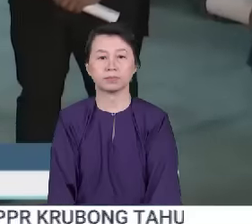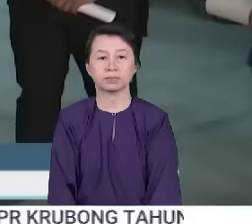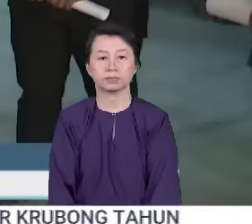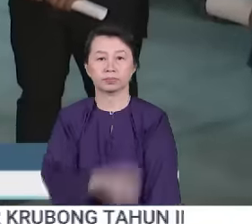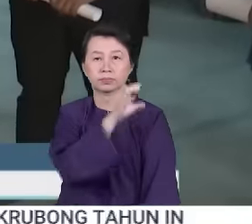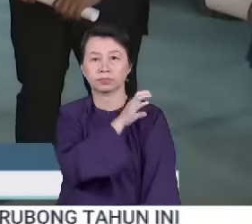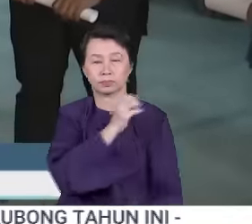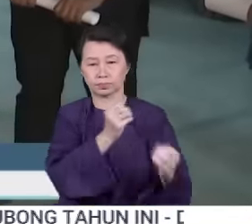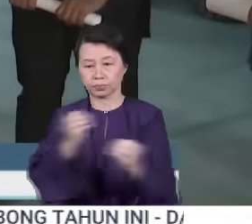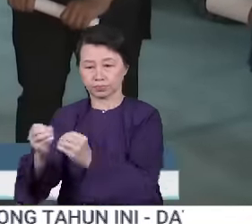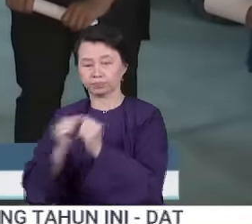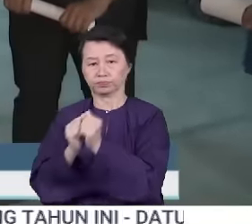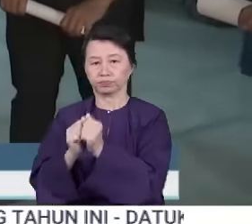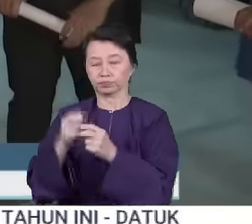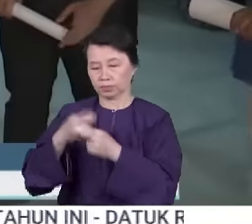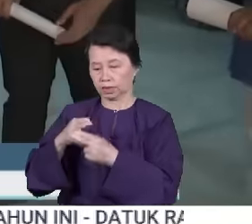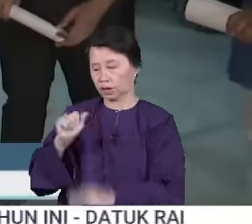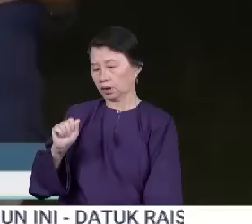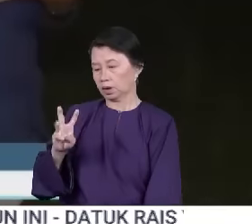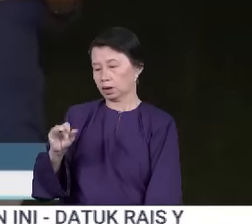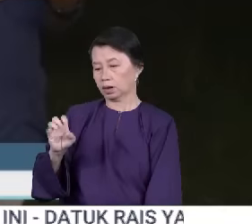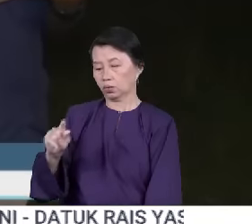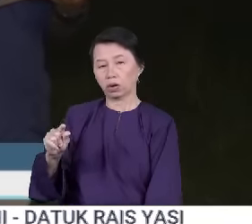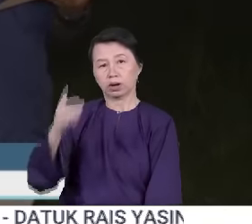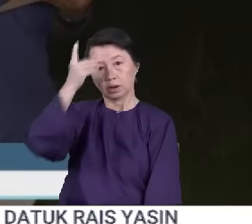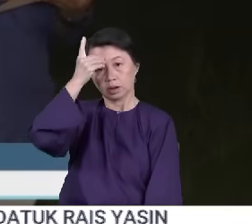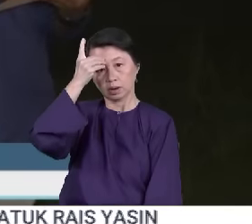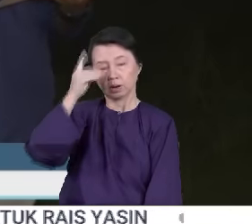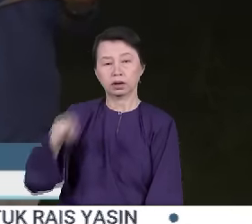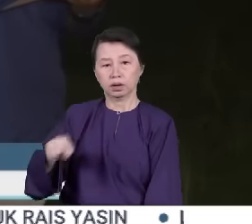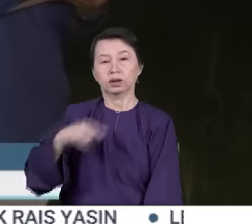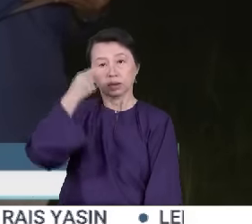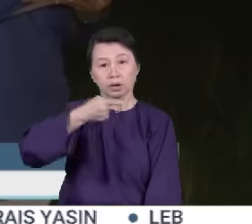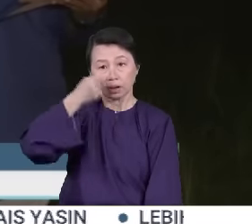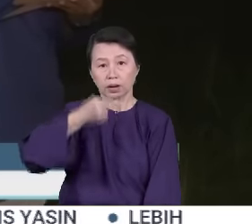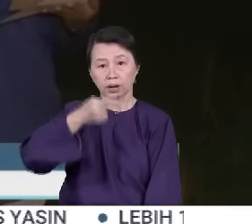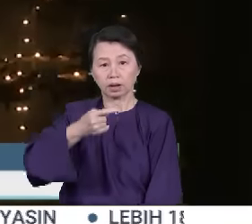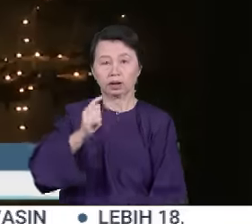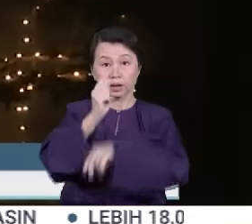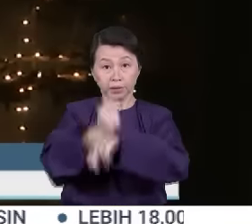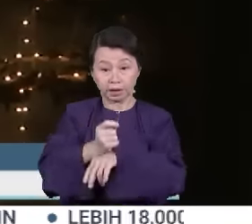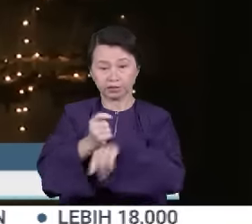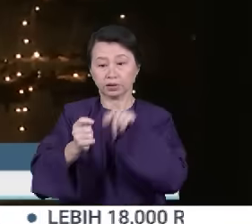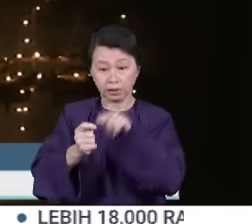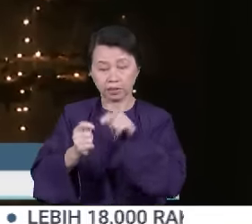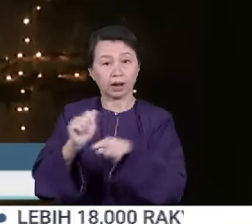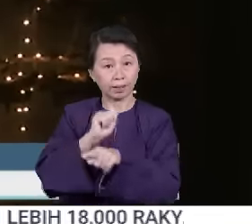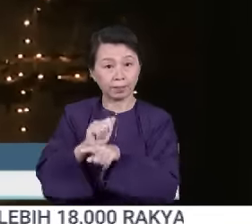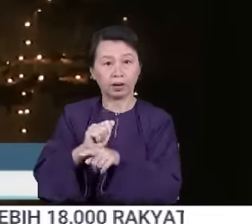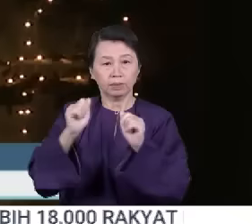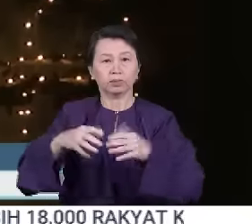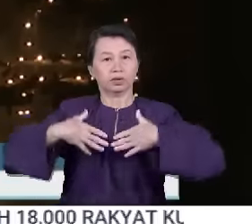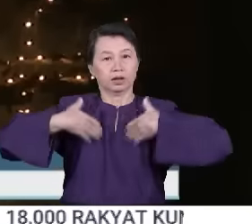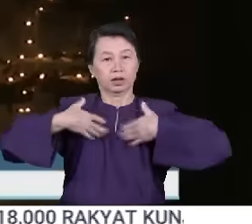Pengerusi Penganjur Bersama, Awang Muhammad Amir Akmal Dato' Awang Bohtamam berkata, tradisi yang diamalkan ini bukan sahaja